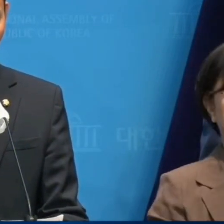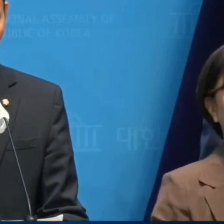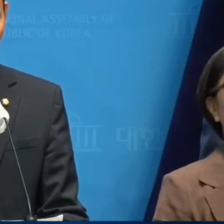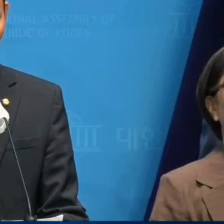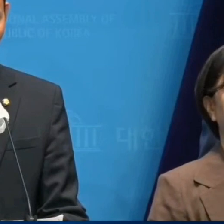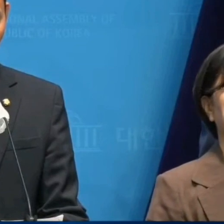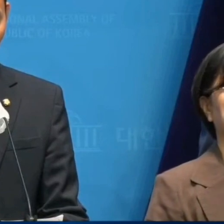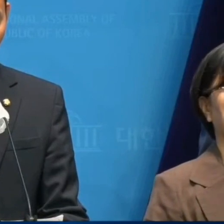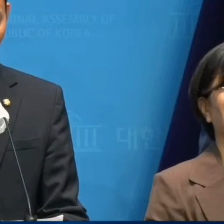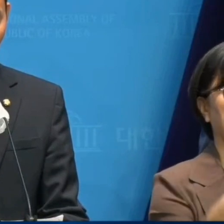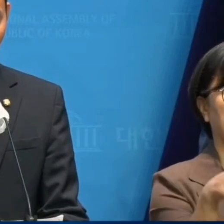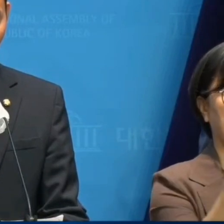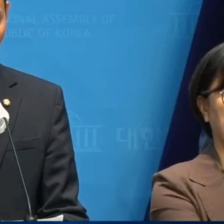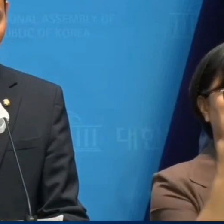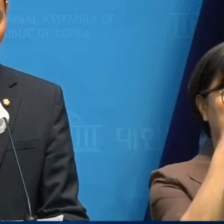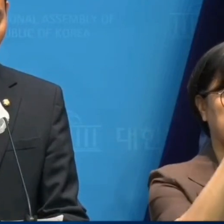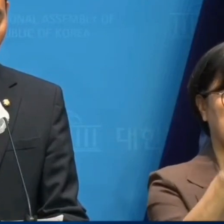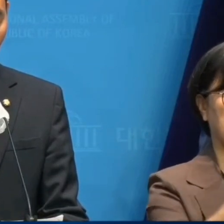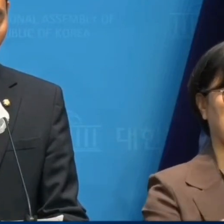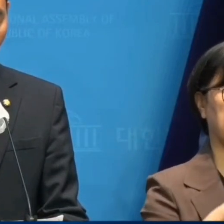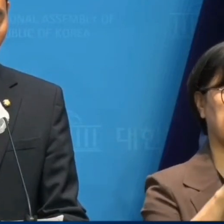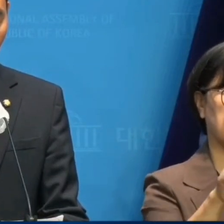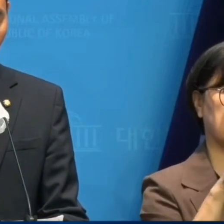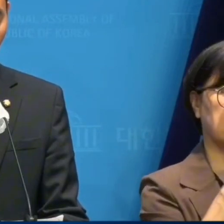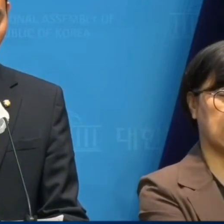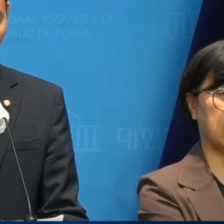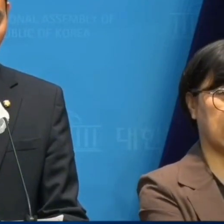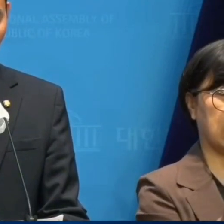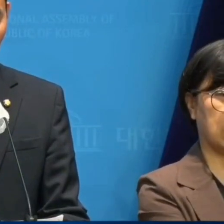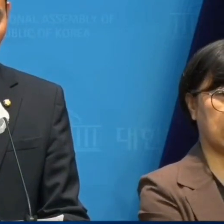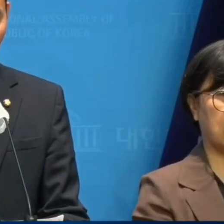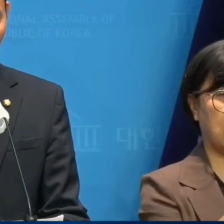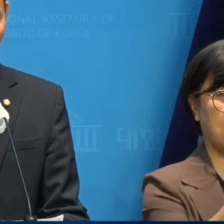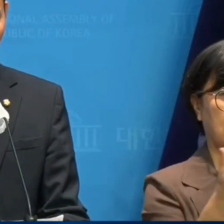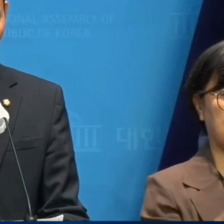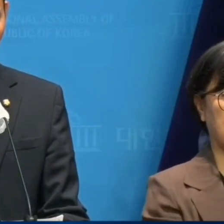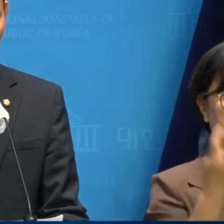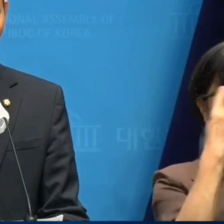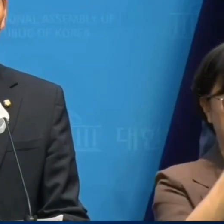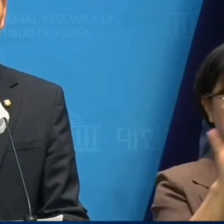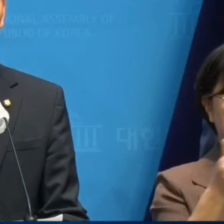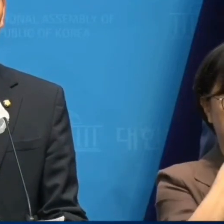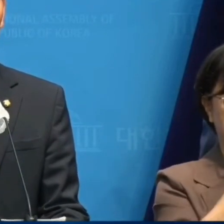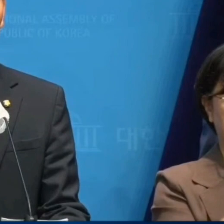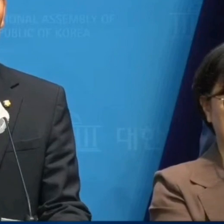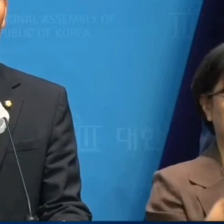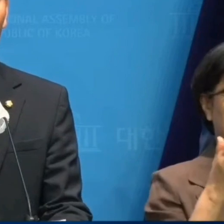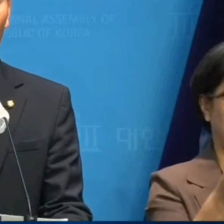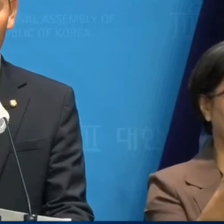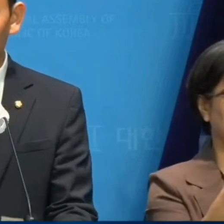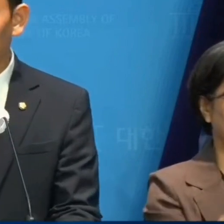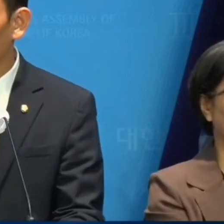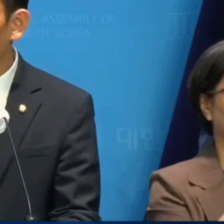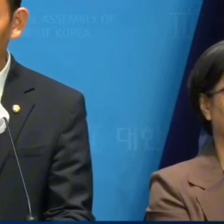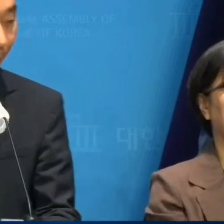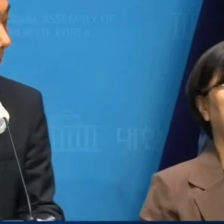하겠습니다. 이를 위해 검찰 독재 정치 탄압 대책위원회 소속 검사 범죄 대응 TF를